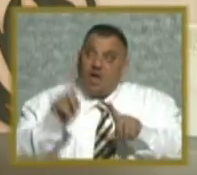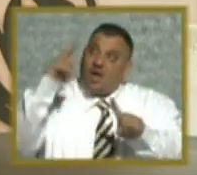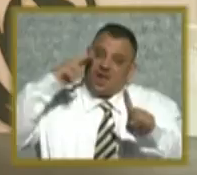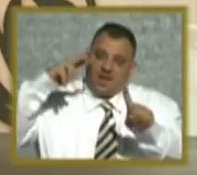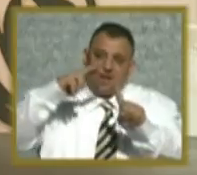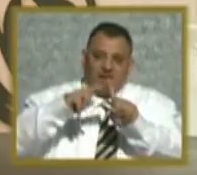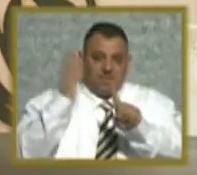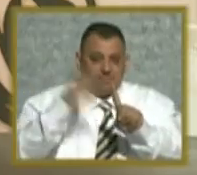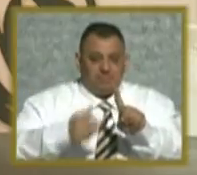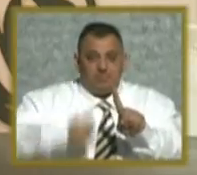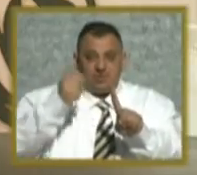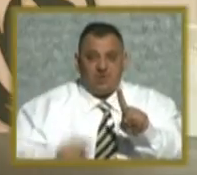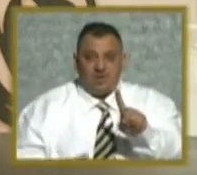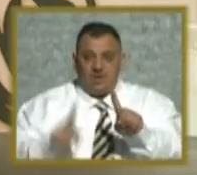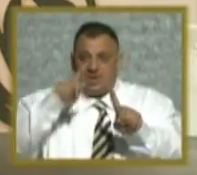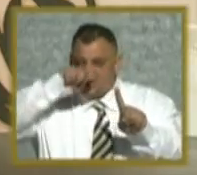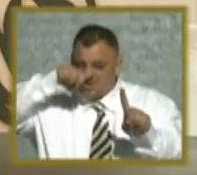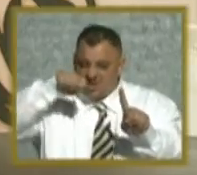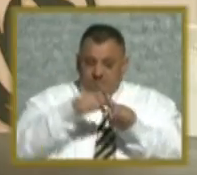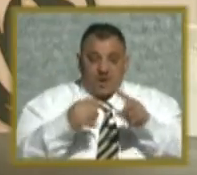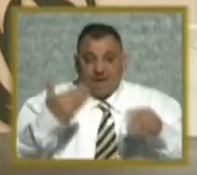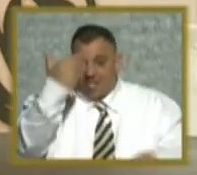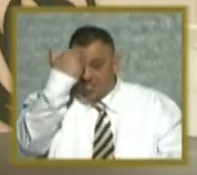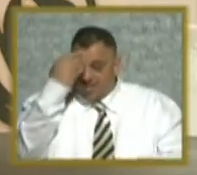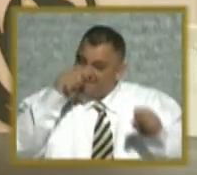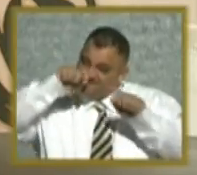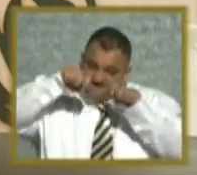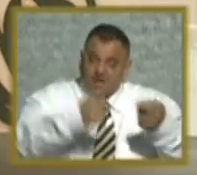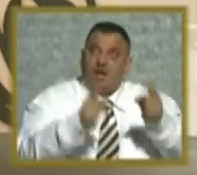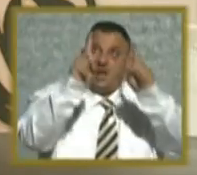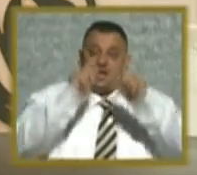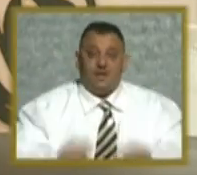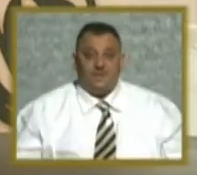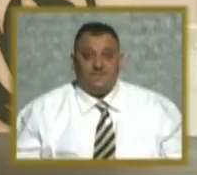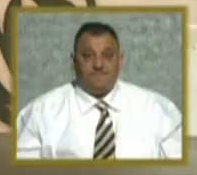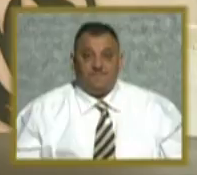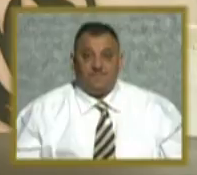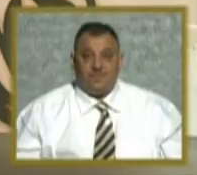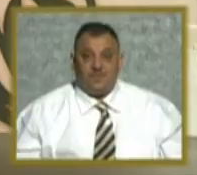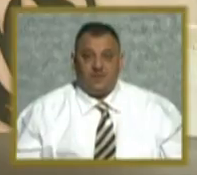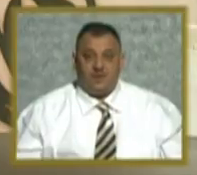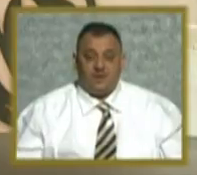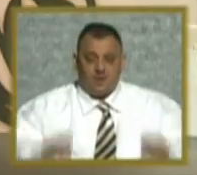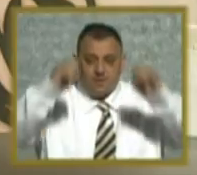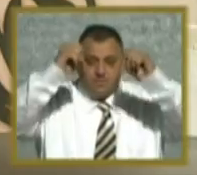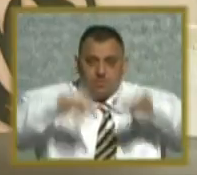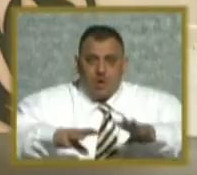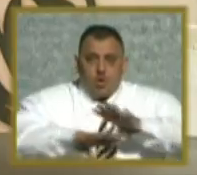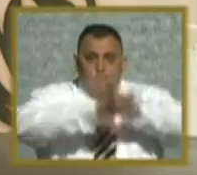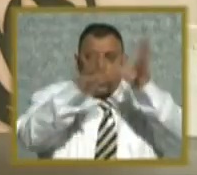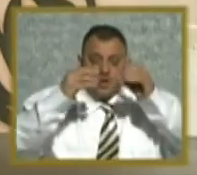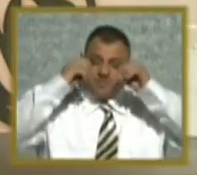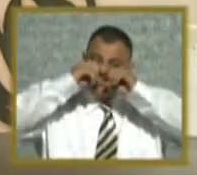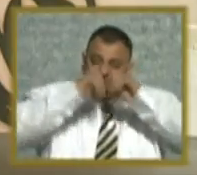وعلا مطلع، وسيفضحك في يوم يجمع الله فيه الأولين والآخرين. يفضحك في يوم يجمع الله فيه